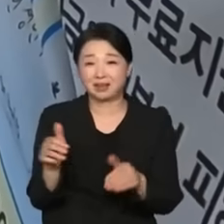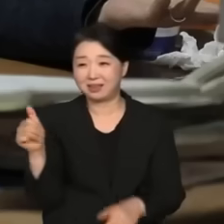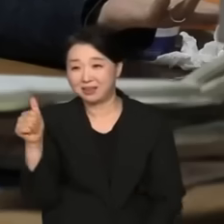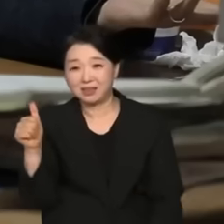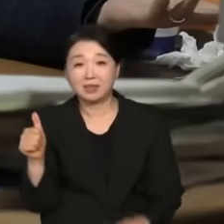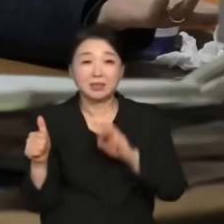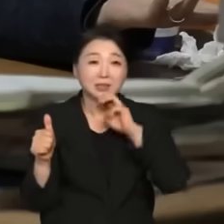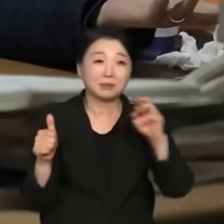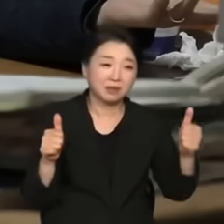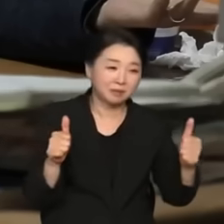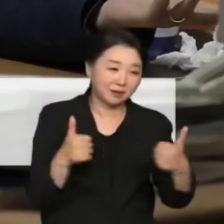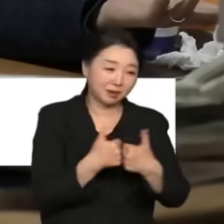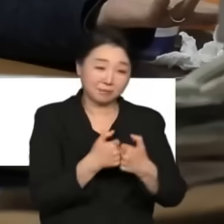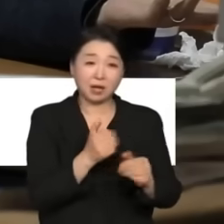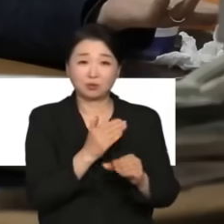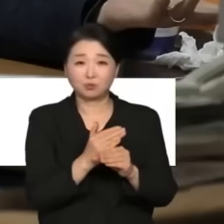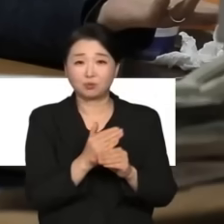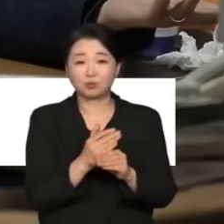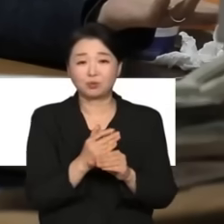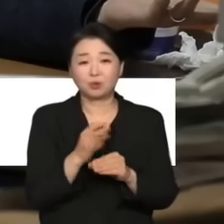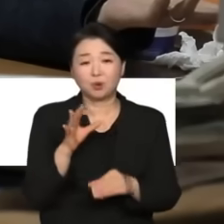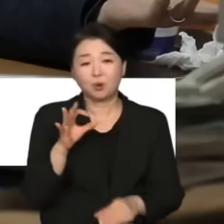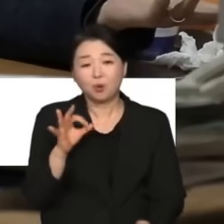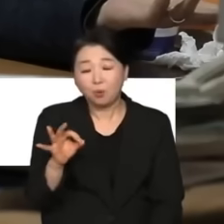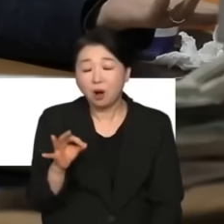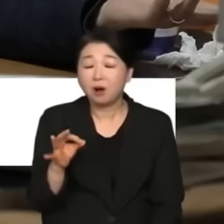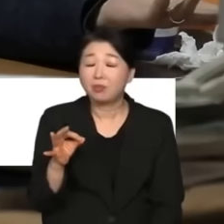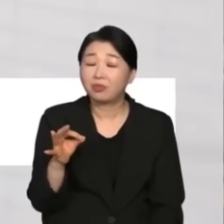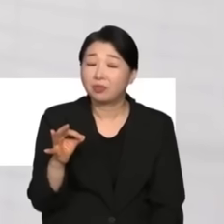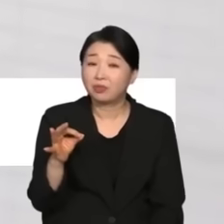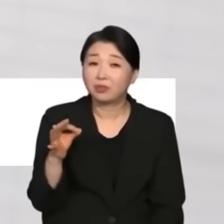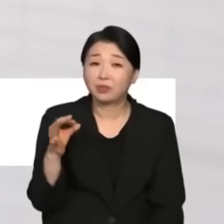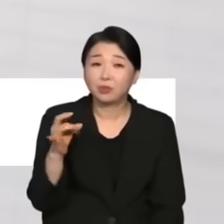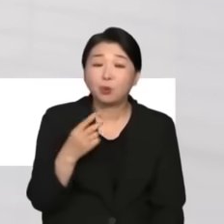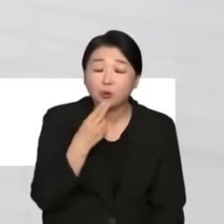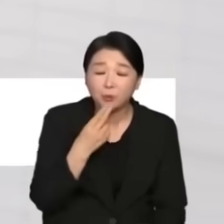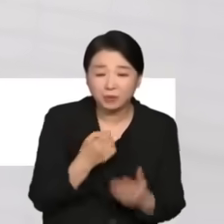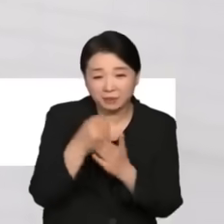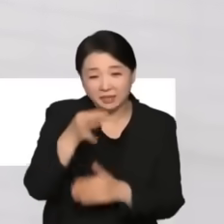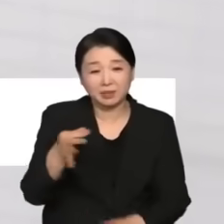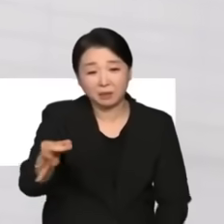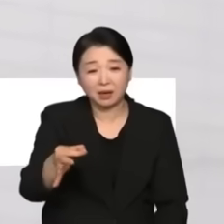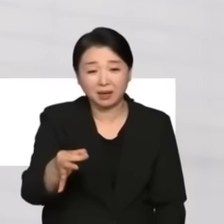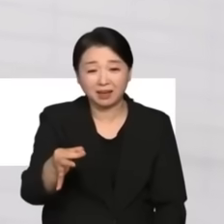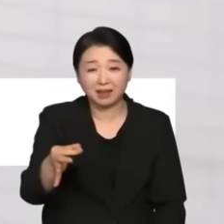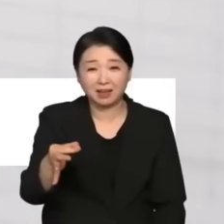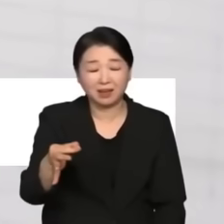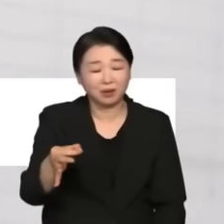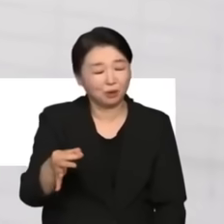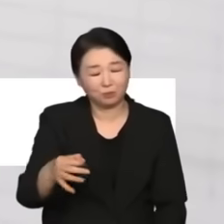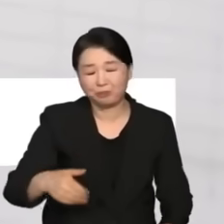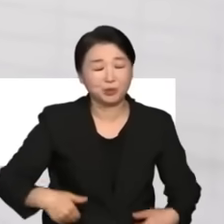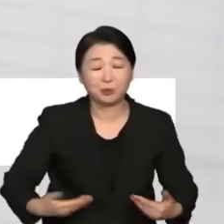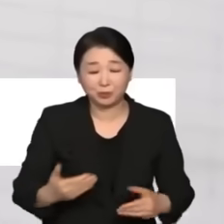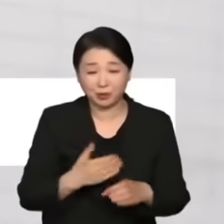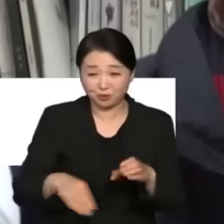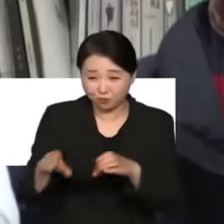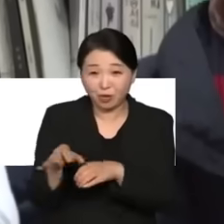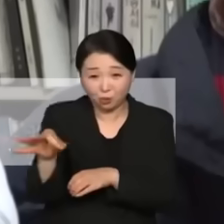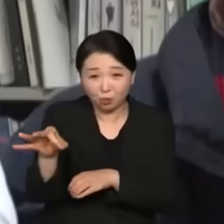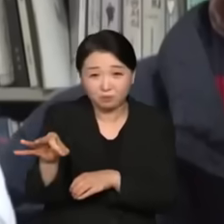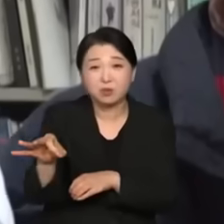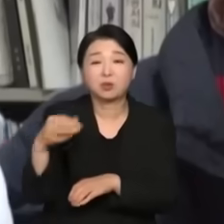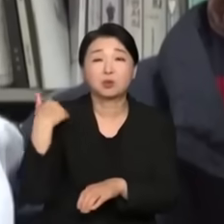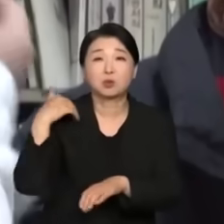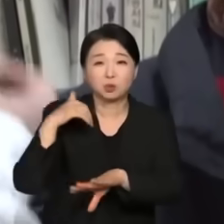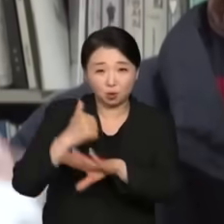있습니다 원금이 없으니까 이제 더 이상 발생하지 않고요네 추가 지급된 금액이죠네 돌려받아야 또네